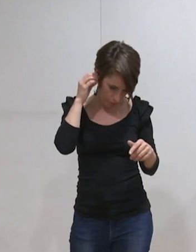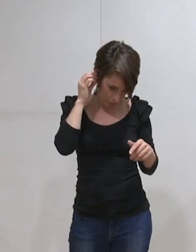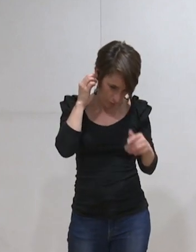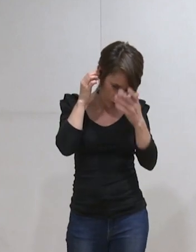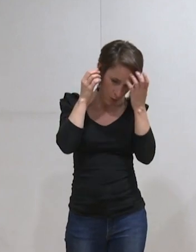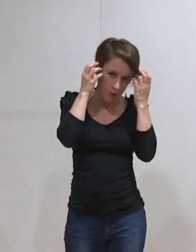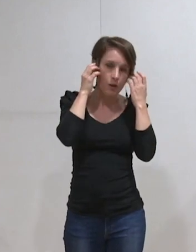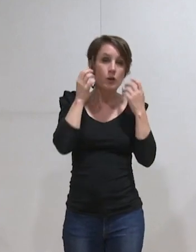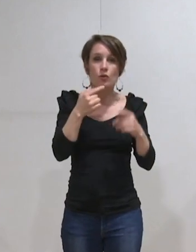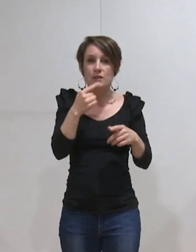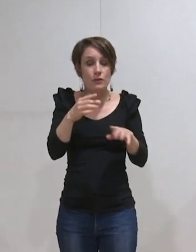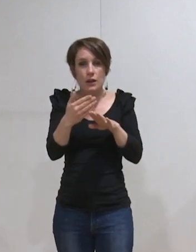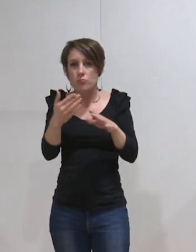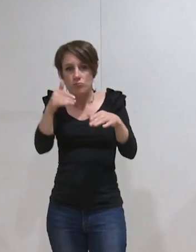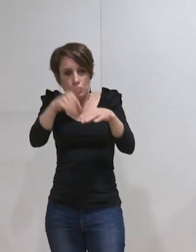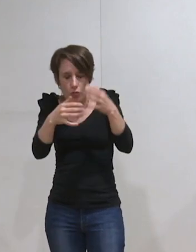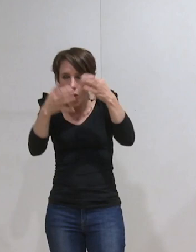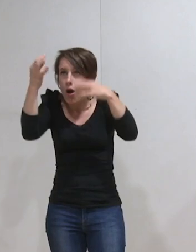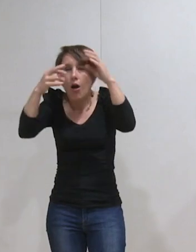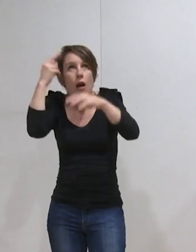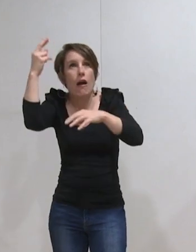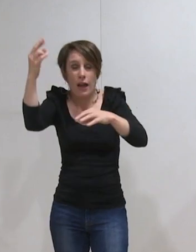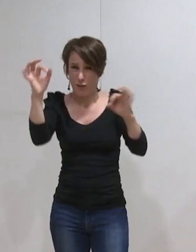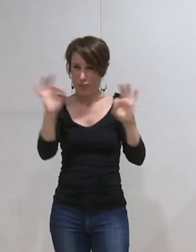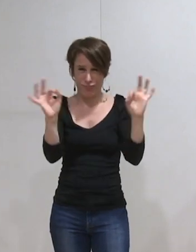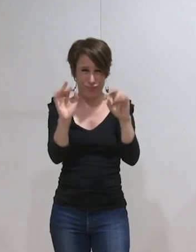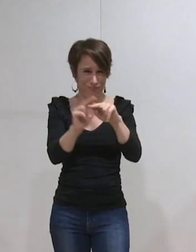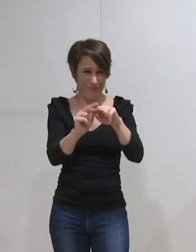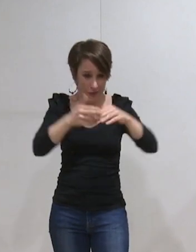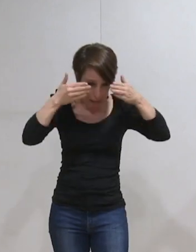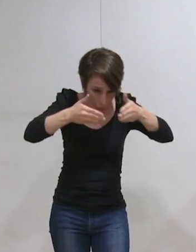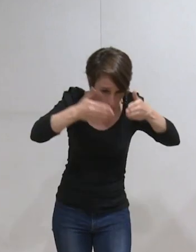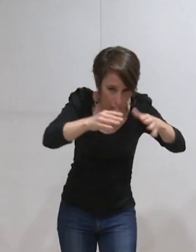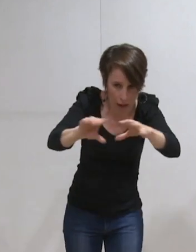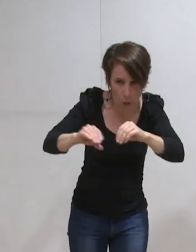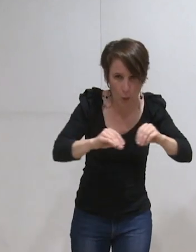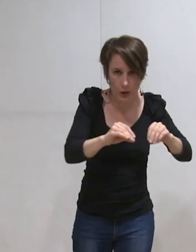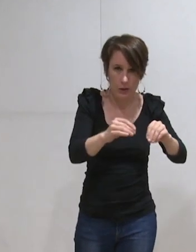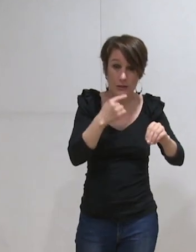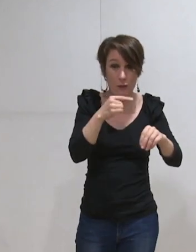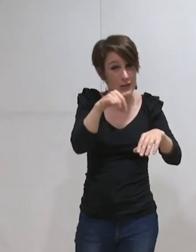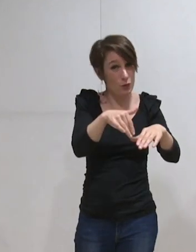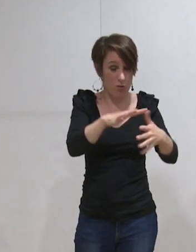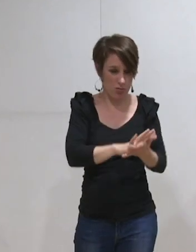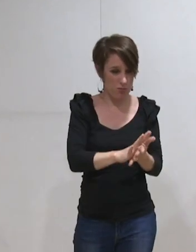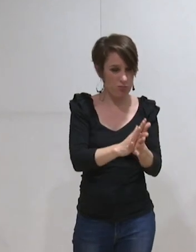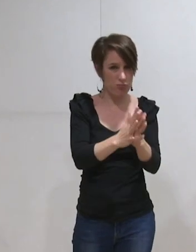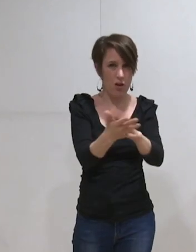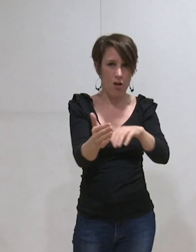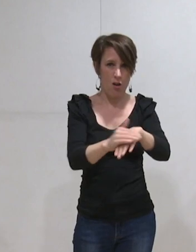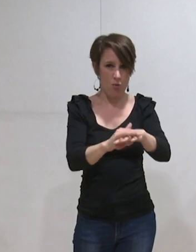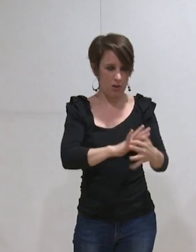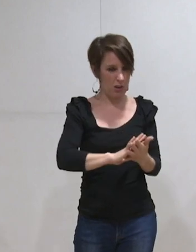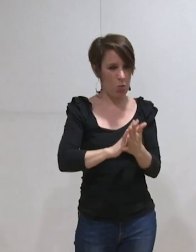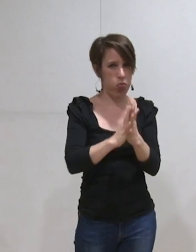toute utopie en ce sens c'est peut-être une source de perversion de la politique certains disent même que